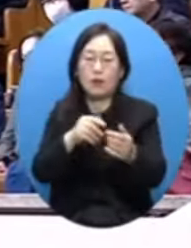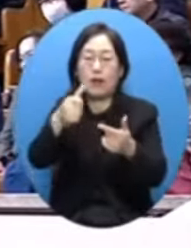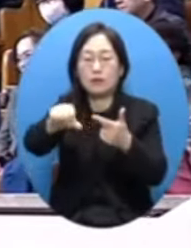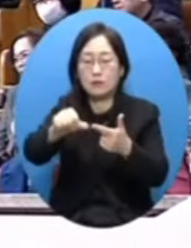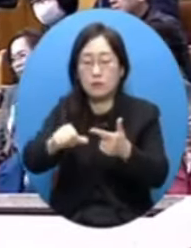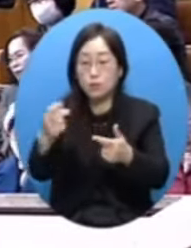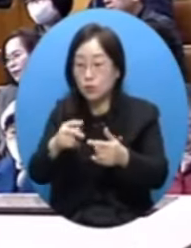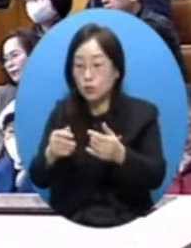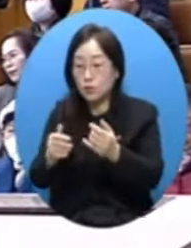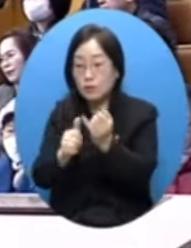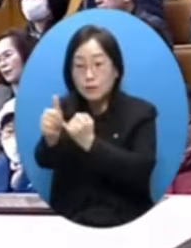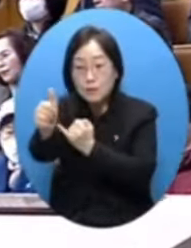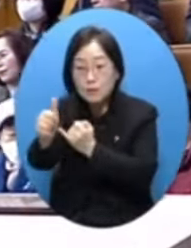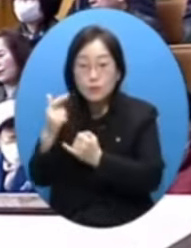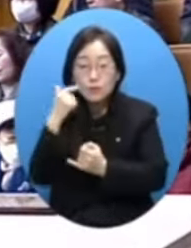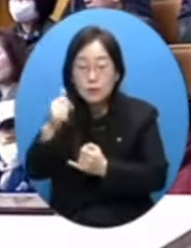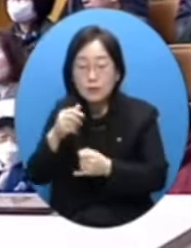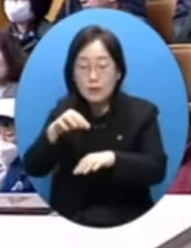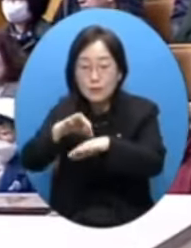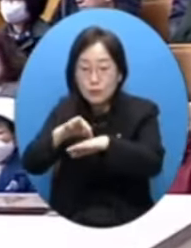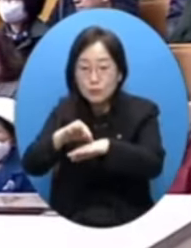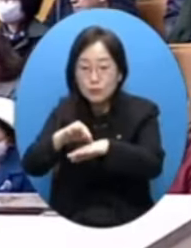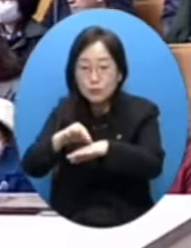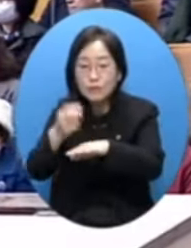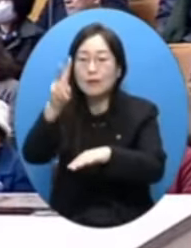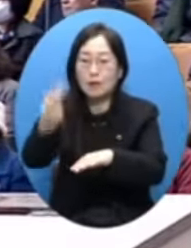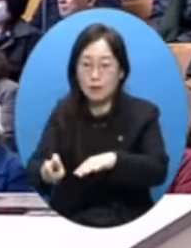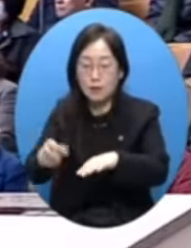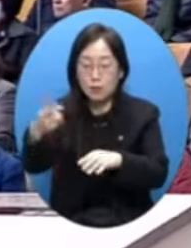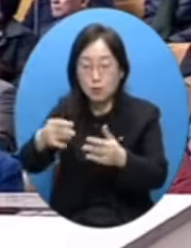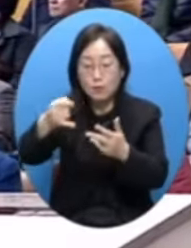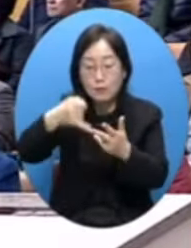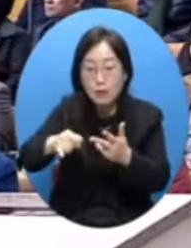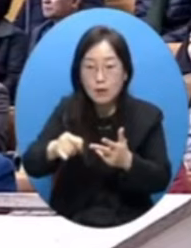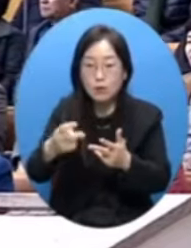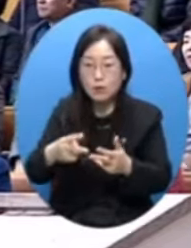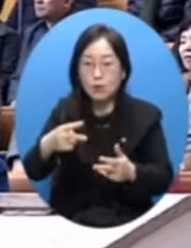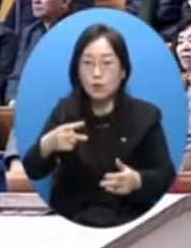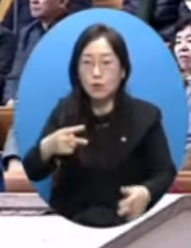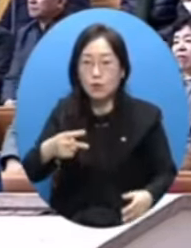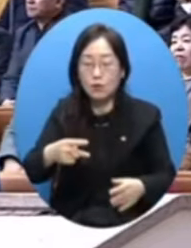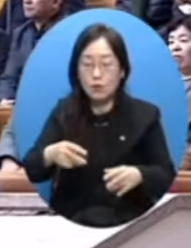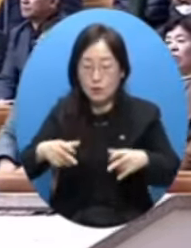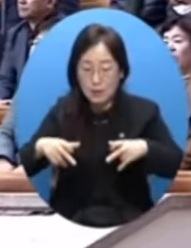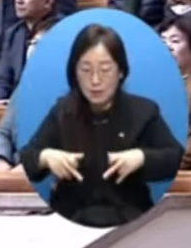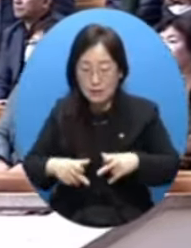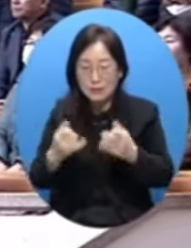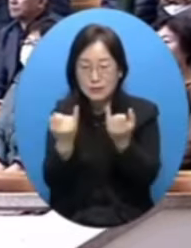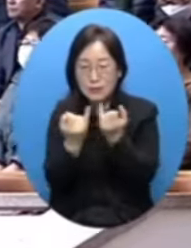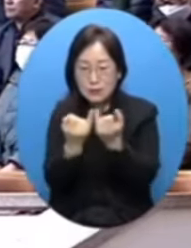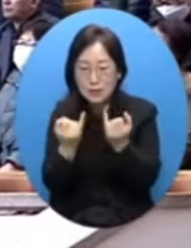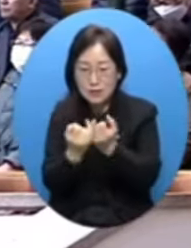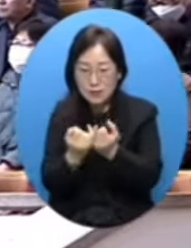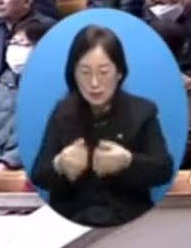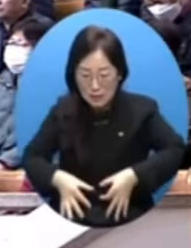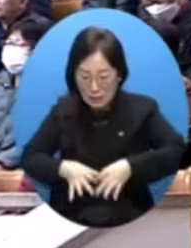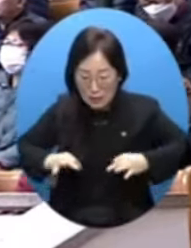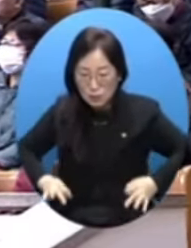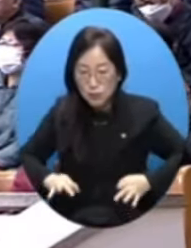피부암이 왔어요. 작은 딸은 다낭성 난소증후군으로 고통을 겪게 됐어요. 하루아침 막 고난이